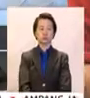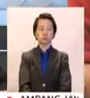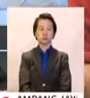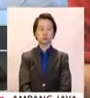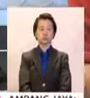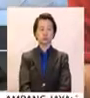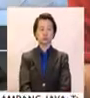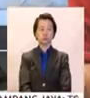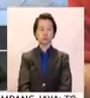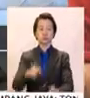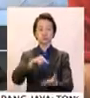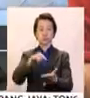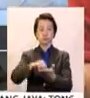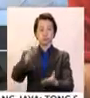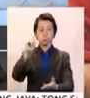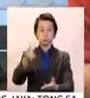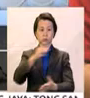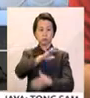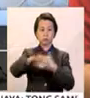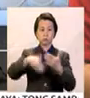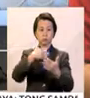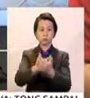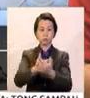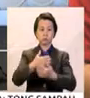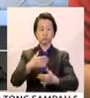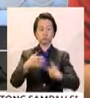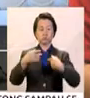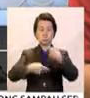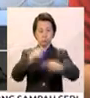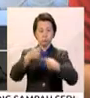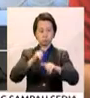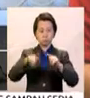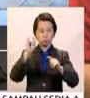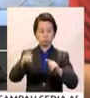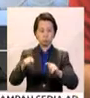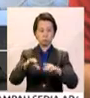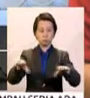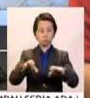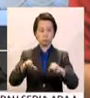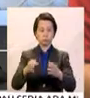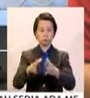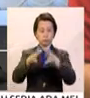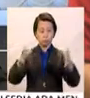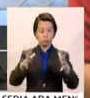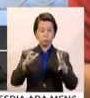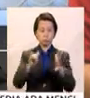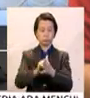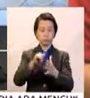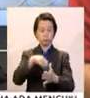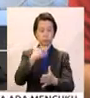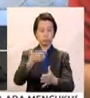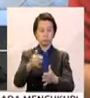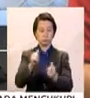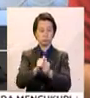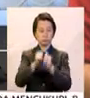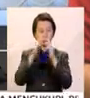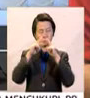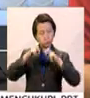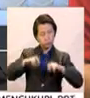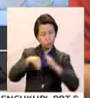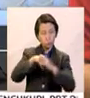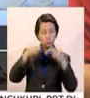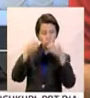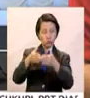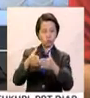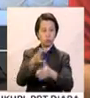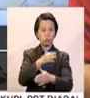This is just an off-the-cuff proposal, but we had to study a bit more in terms of economic viability. So it's not